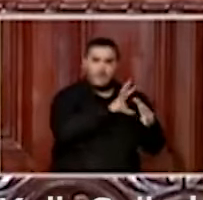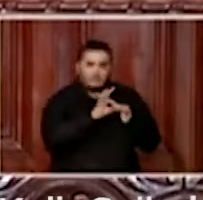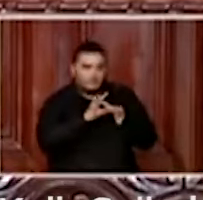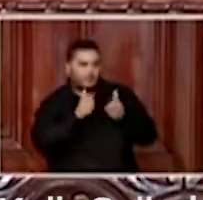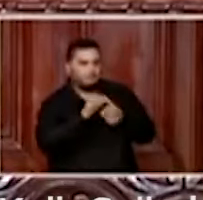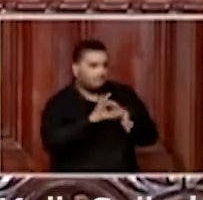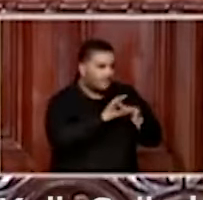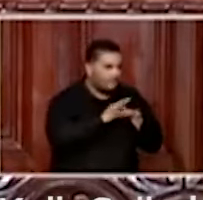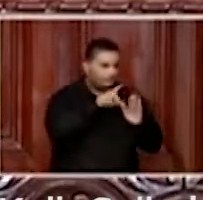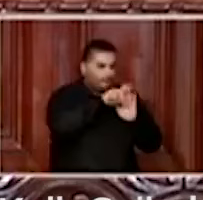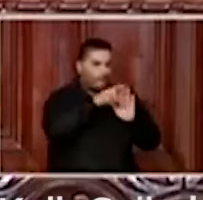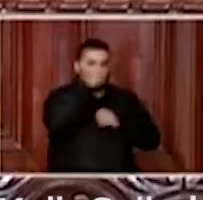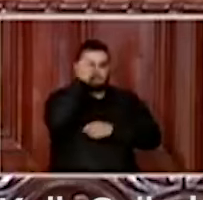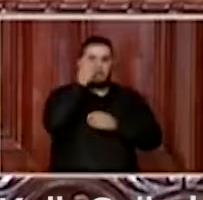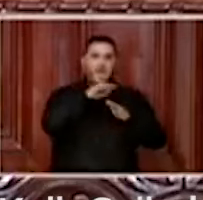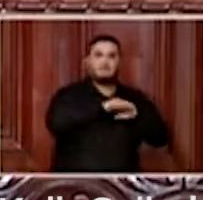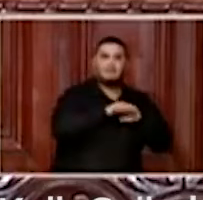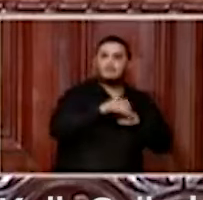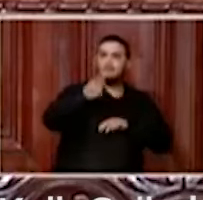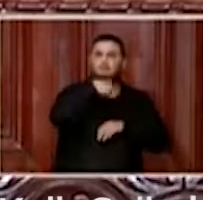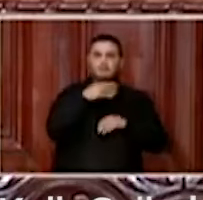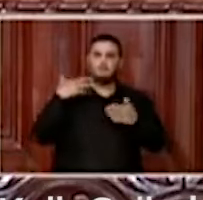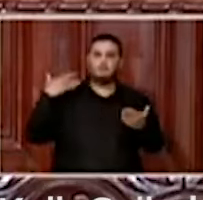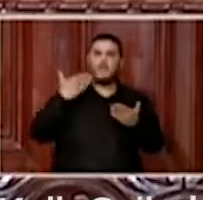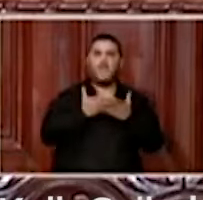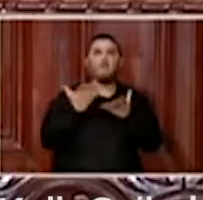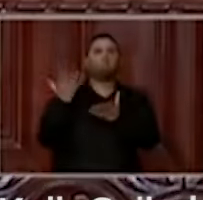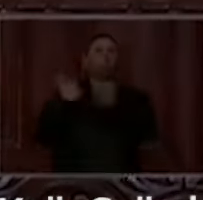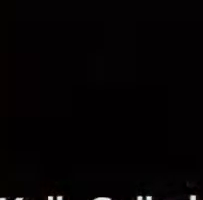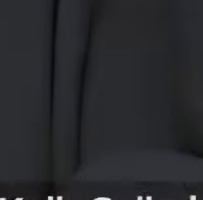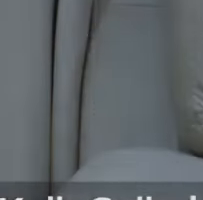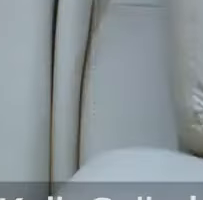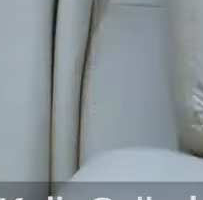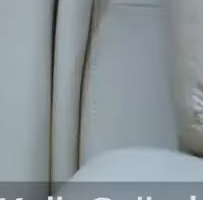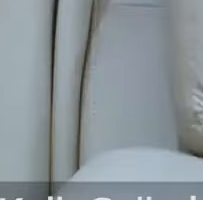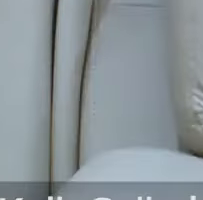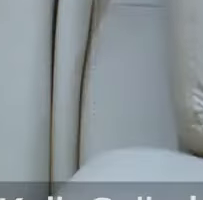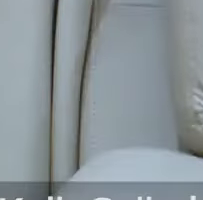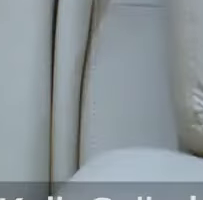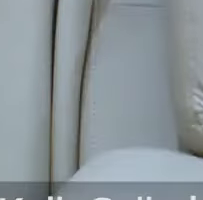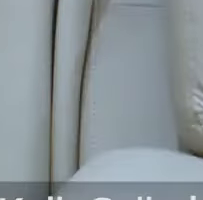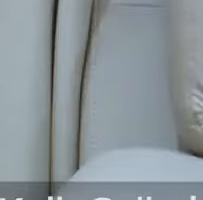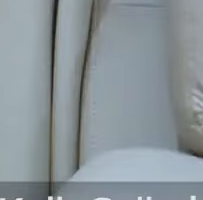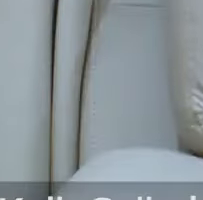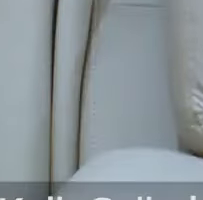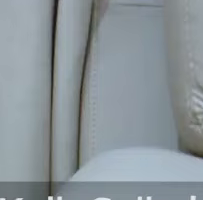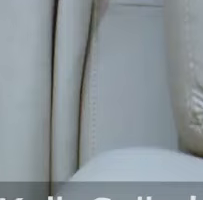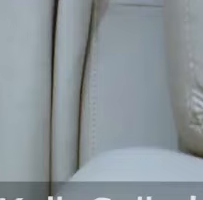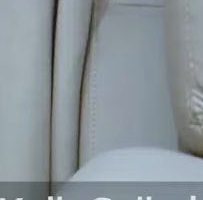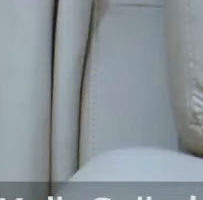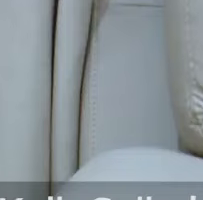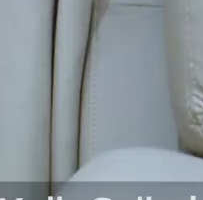استقرت في الفكر السياسي منذ عشرات العقود. برا فرغوا خزائن